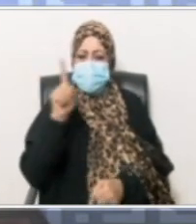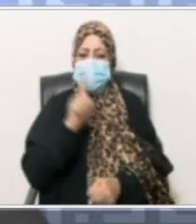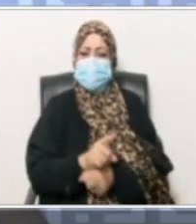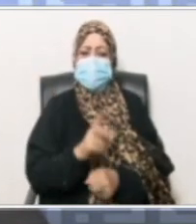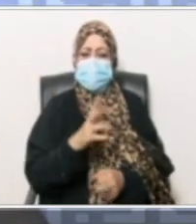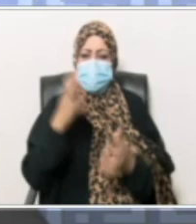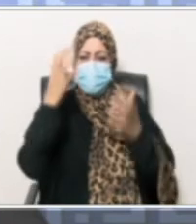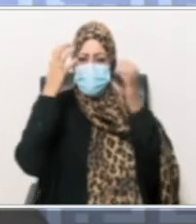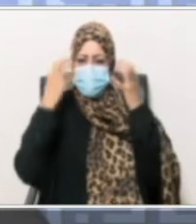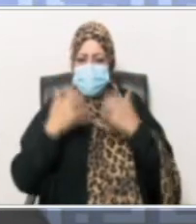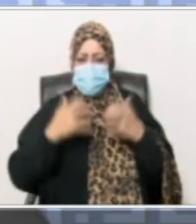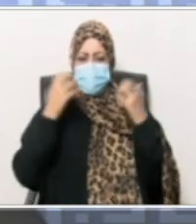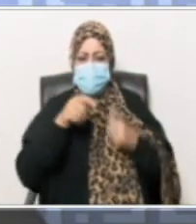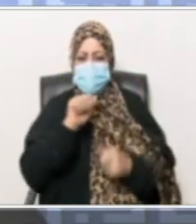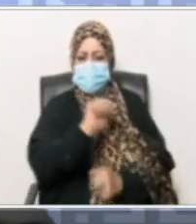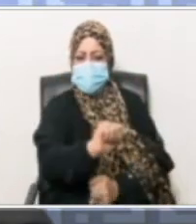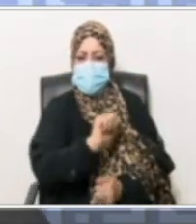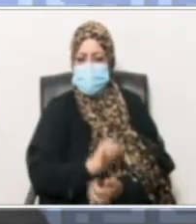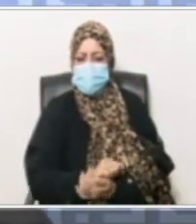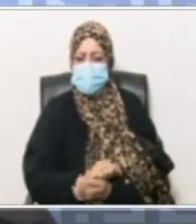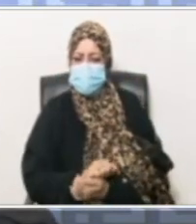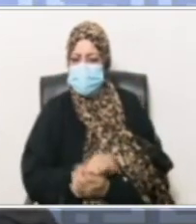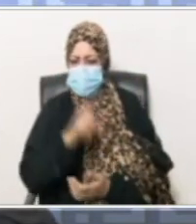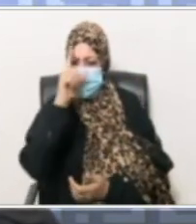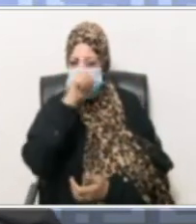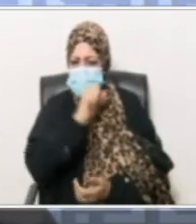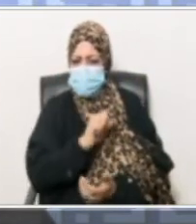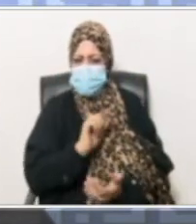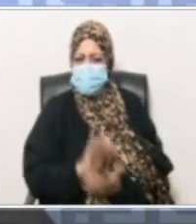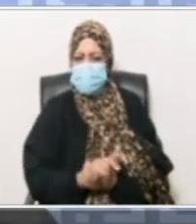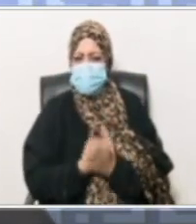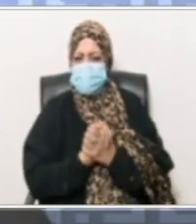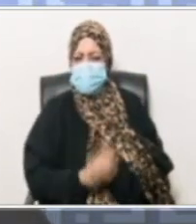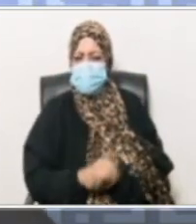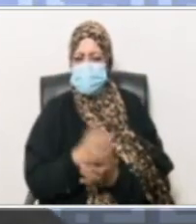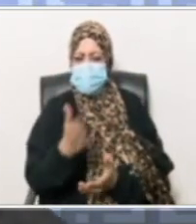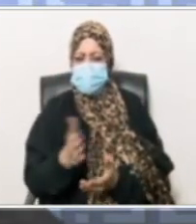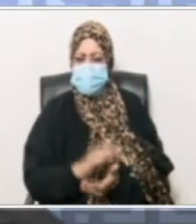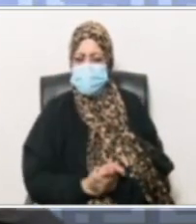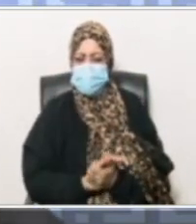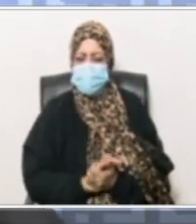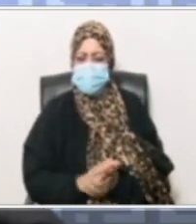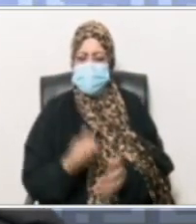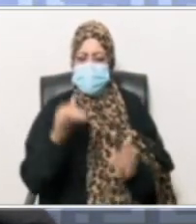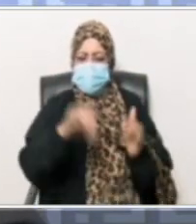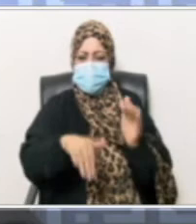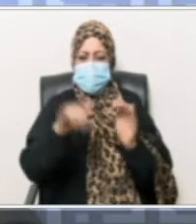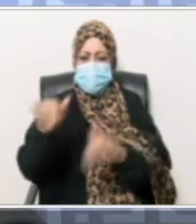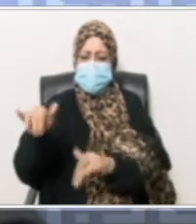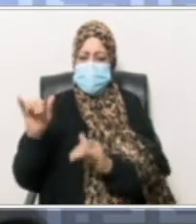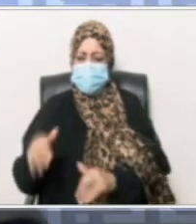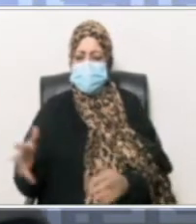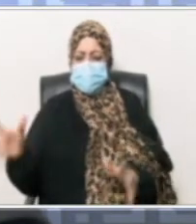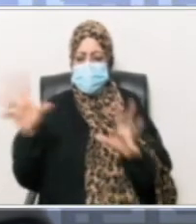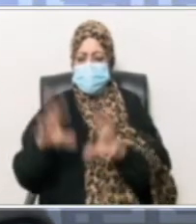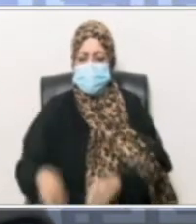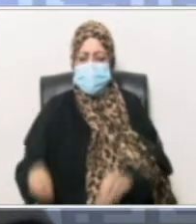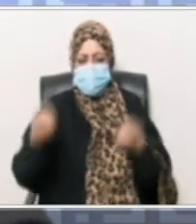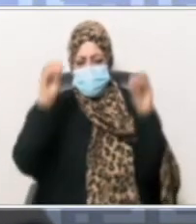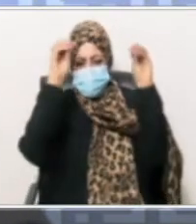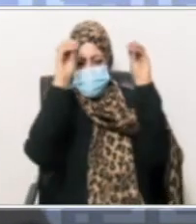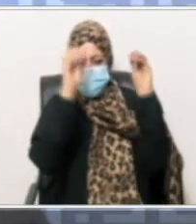أصحاب الأخدود الذين دفنوا وألقوا بهم في خندق عظيم من